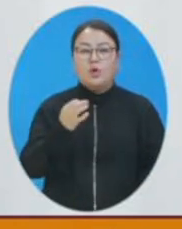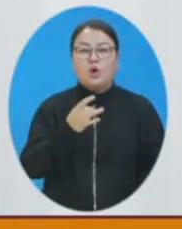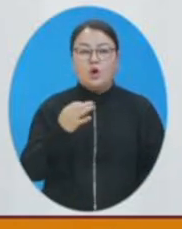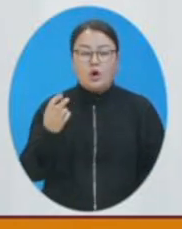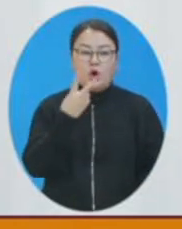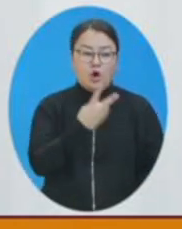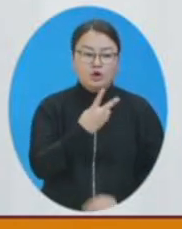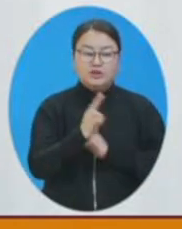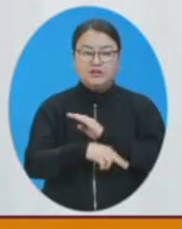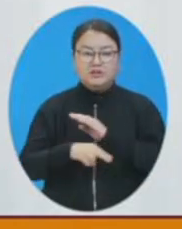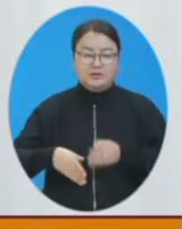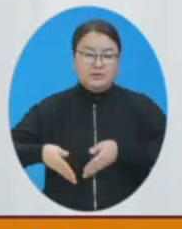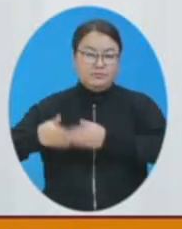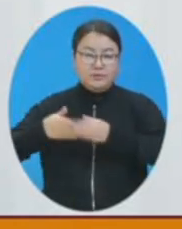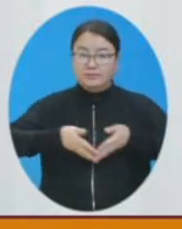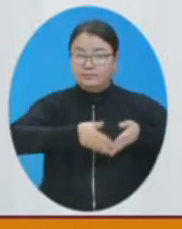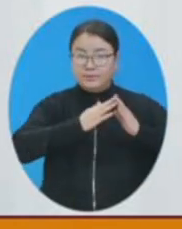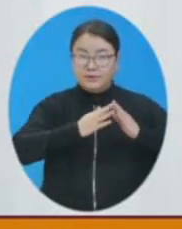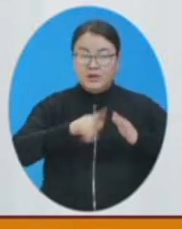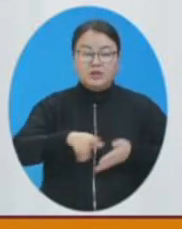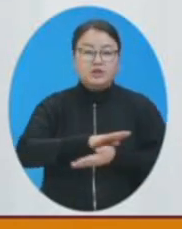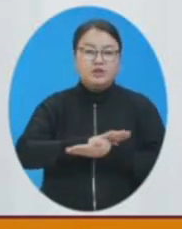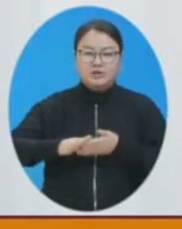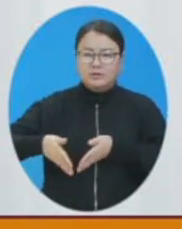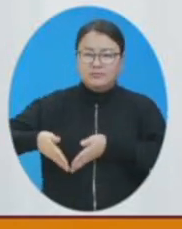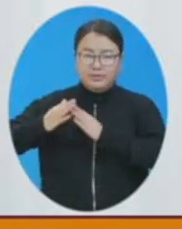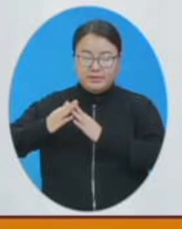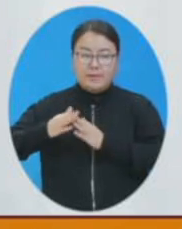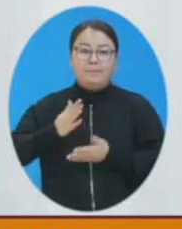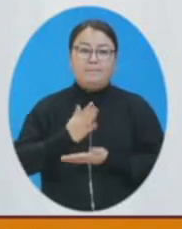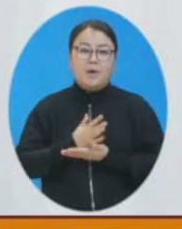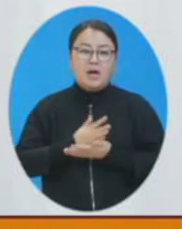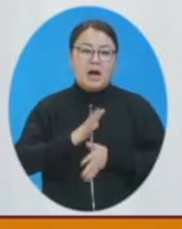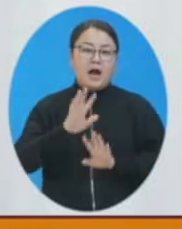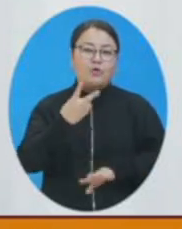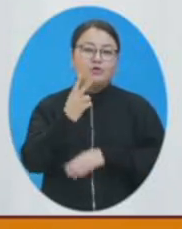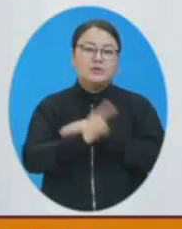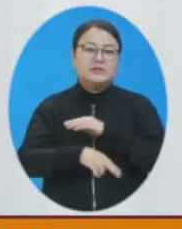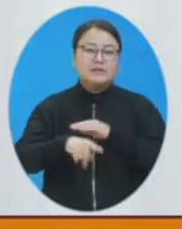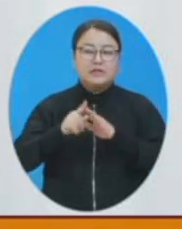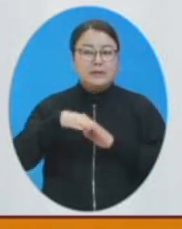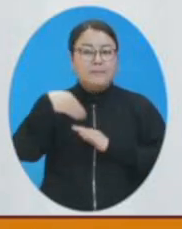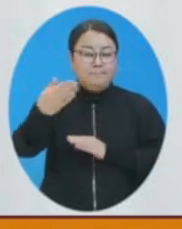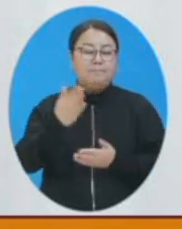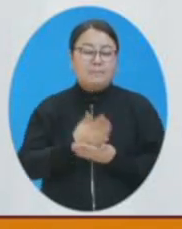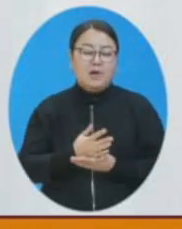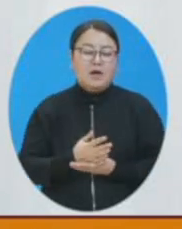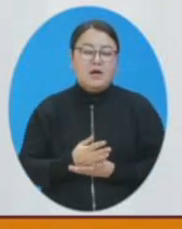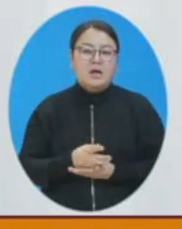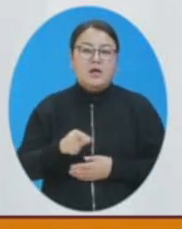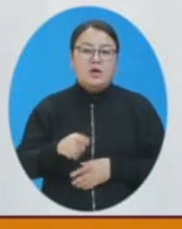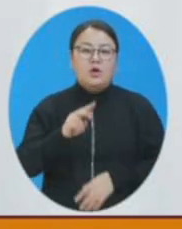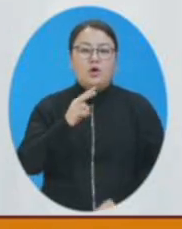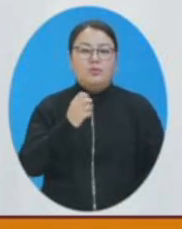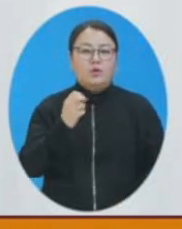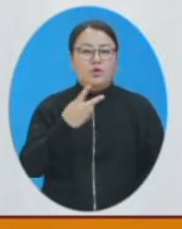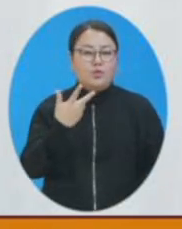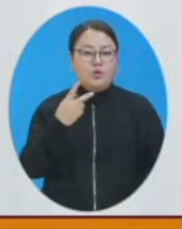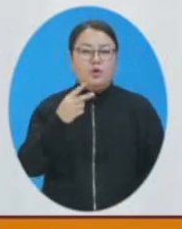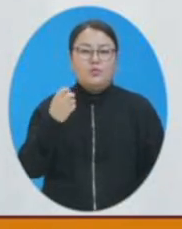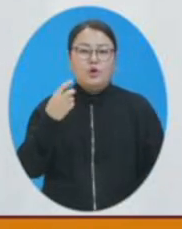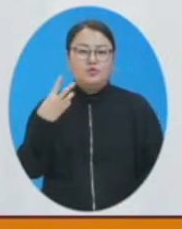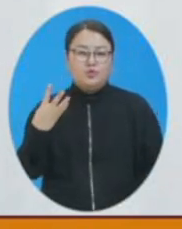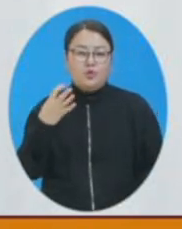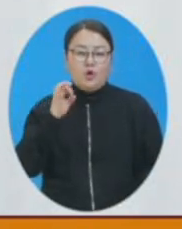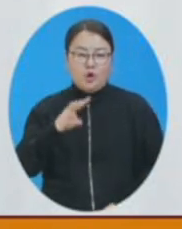2 цэцэрлэгтэй болж байгаа. За шинээр баригдж байгаа одоо яг 12 цэцэрлэг цаана үлдэж байна. За энэ маань 23, 24 онд амжиад